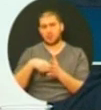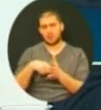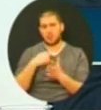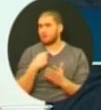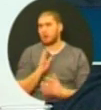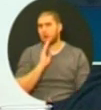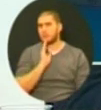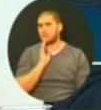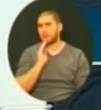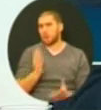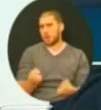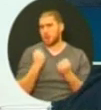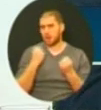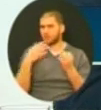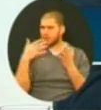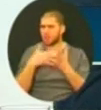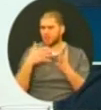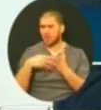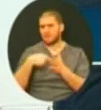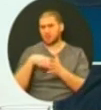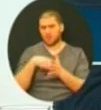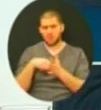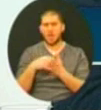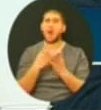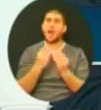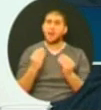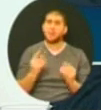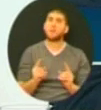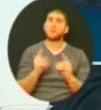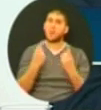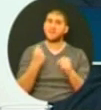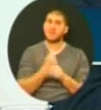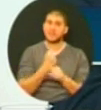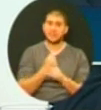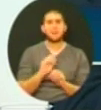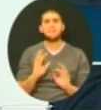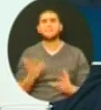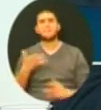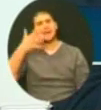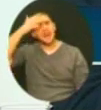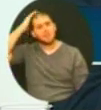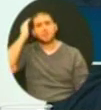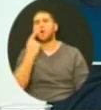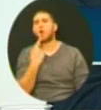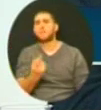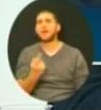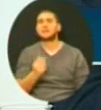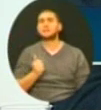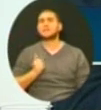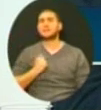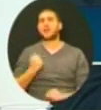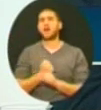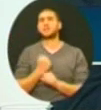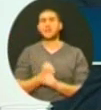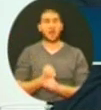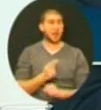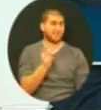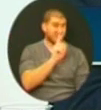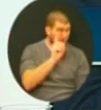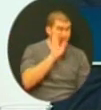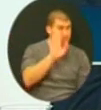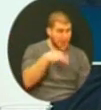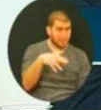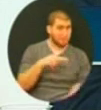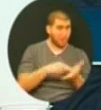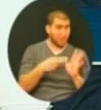לי שום בעיה לקחת את הדבר הזה ולתחקר ולתקן, דרך אגב, הרבה נעשה. כי איפה הבעיה? אז מה לפיד אומר? רגע, לפיד אומר, הצבא עשה את זה. אבל לקחו, לא,